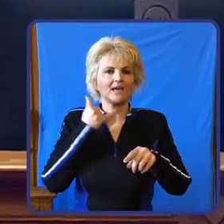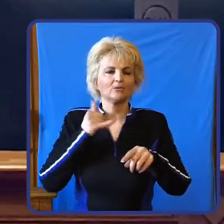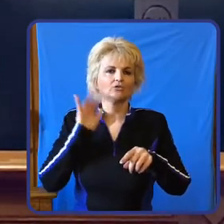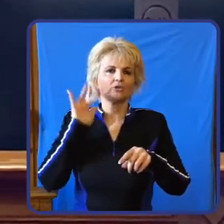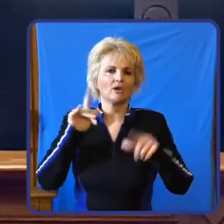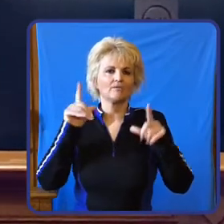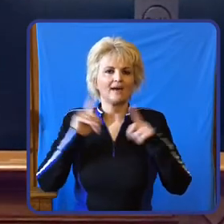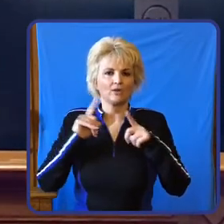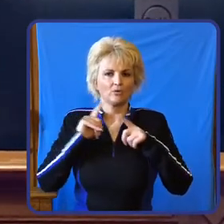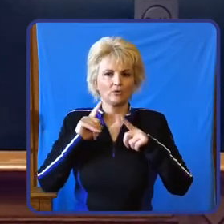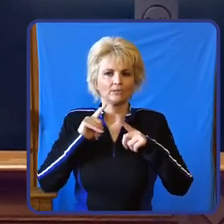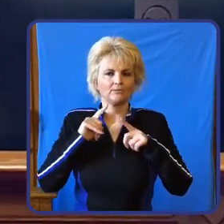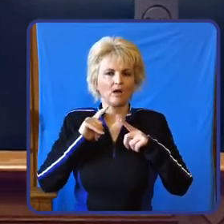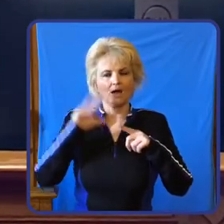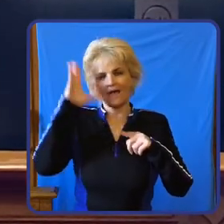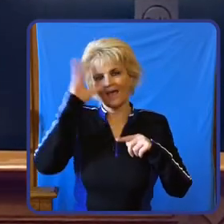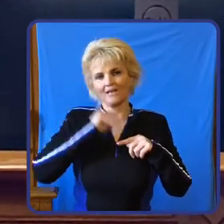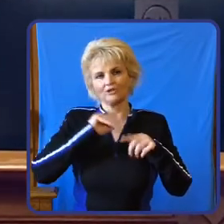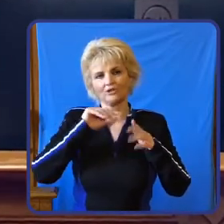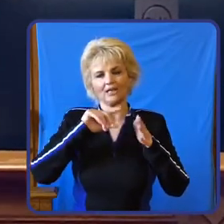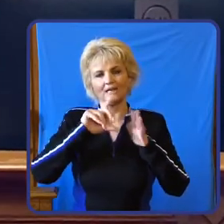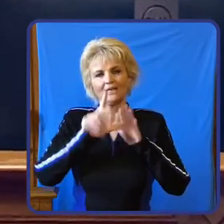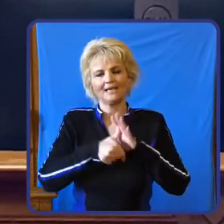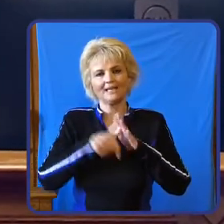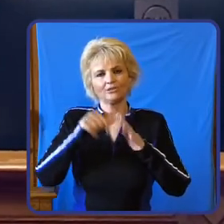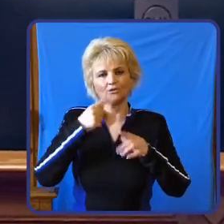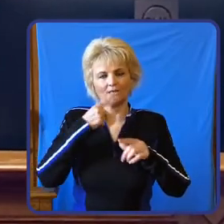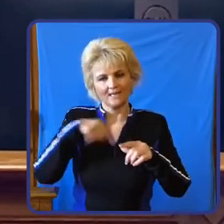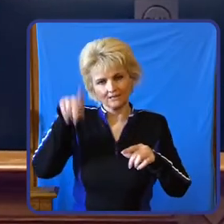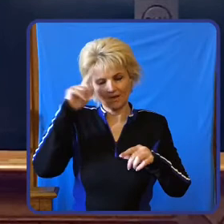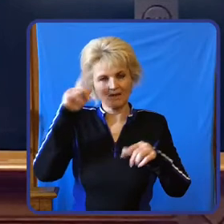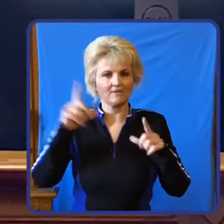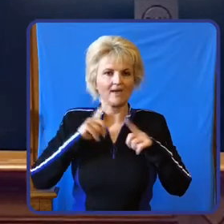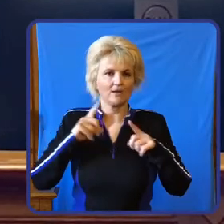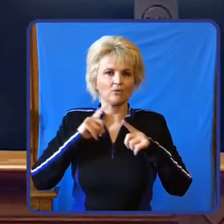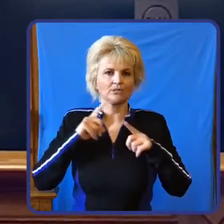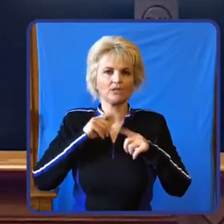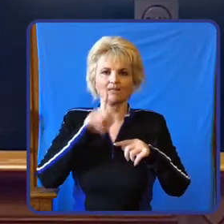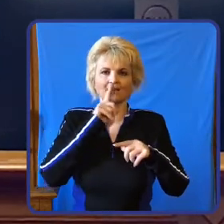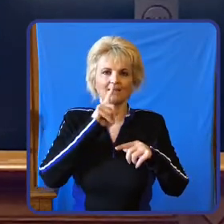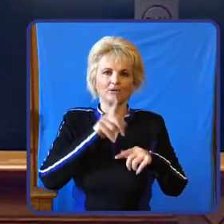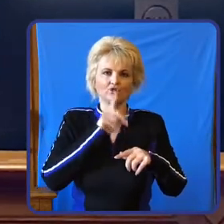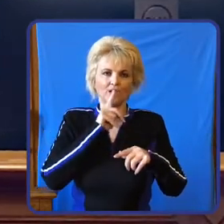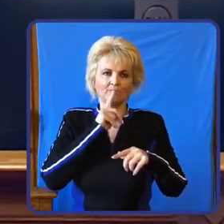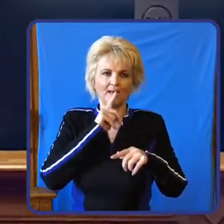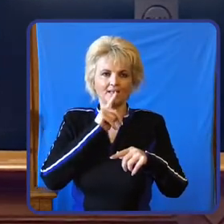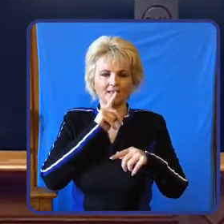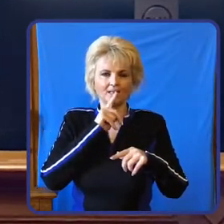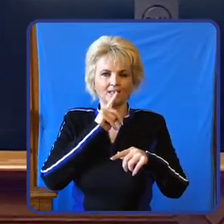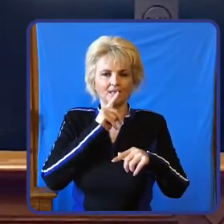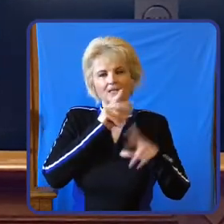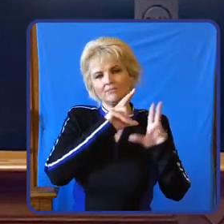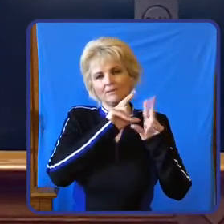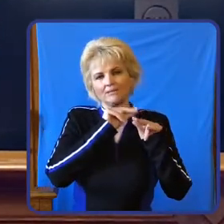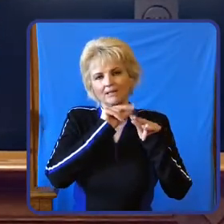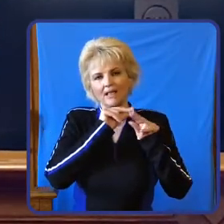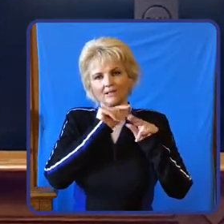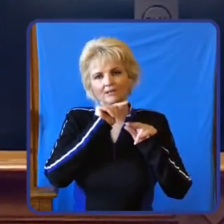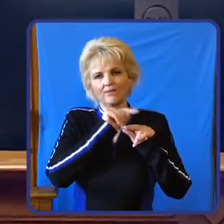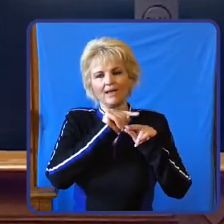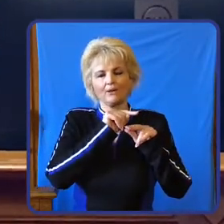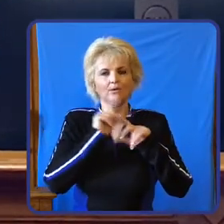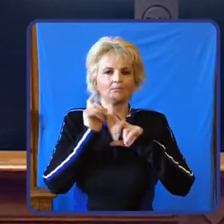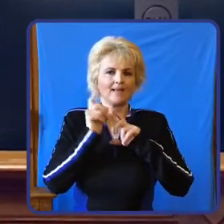várakozva itt, nem tudom, este késő éjszakáig várakoztak itt néma csendben, vagy legalábbis susmokban beszélgetve,